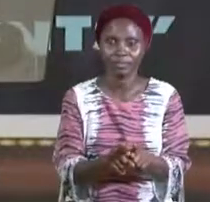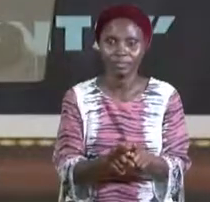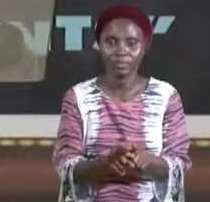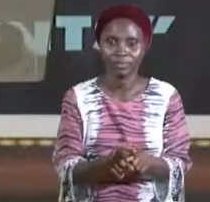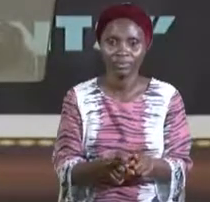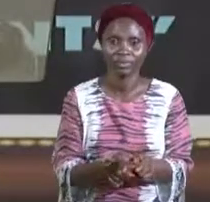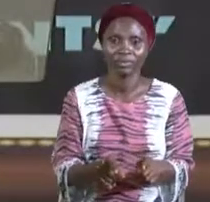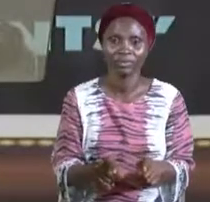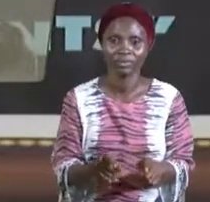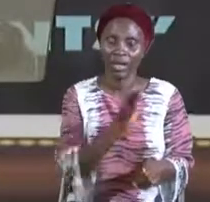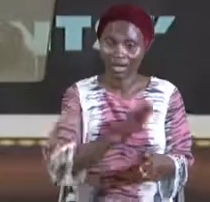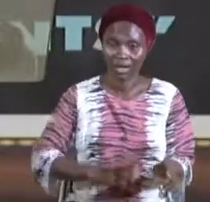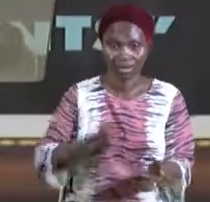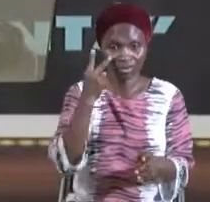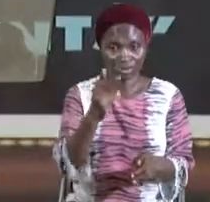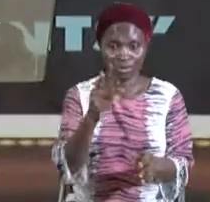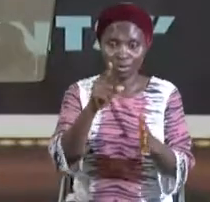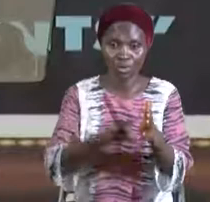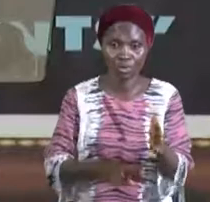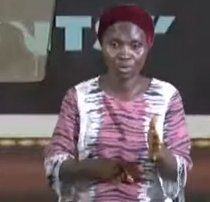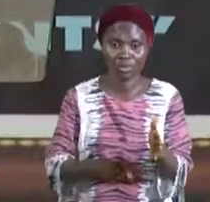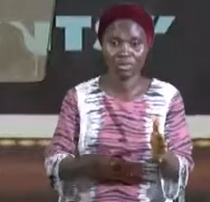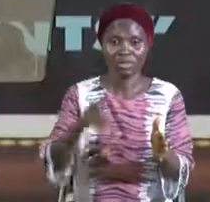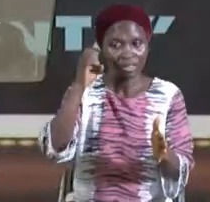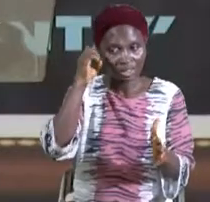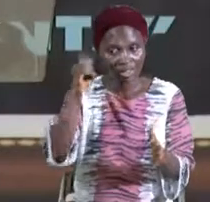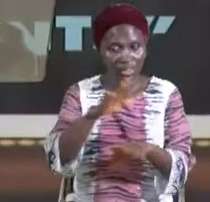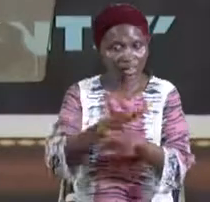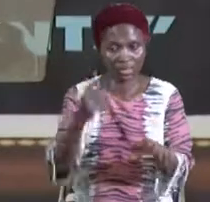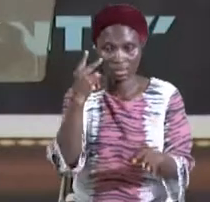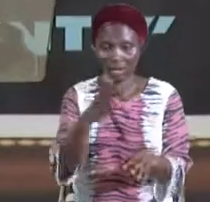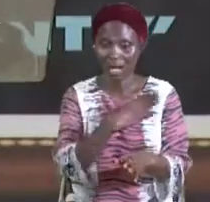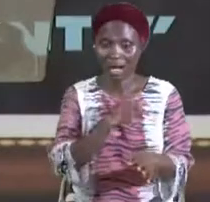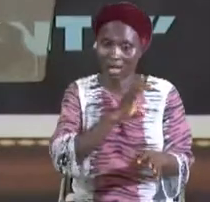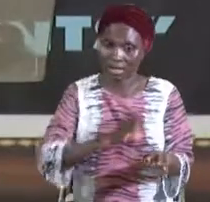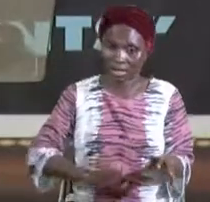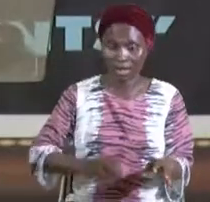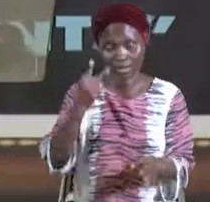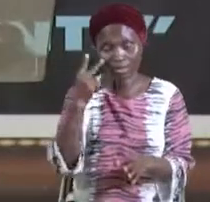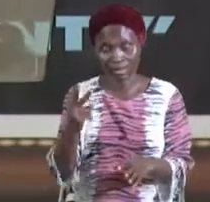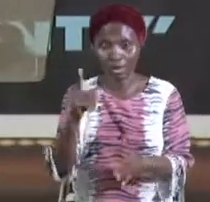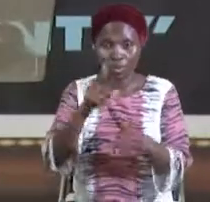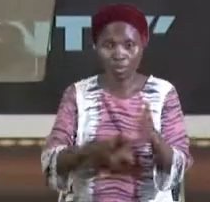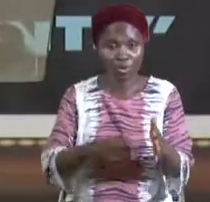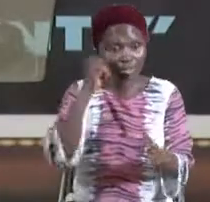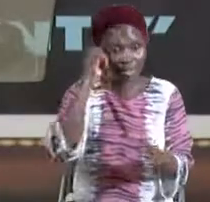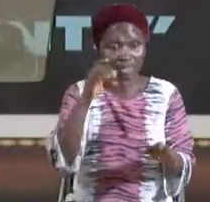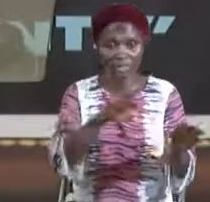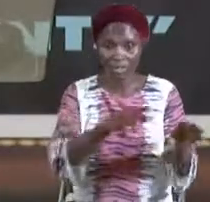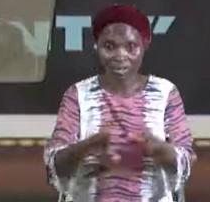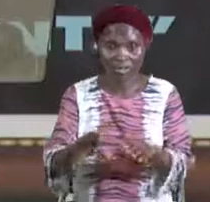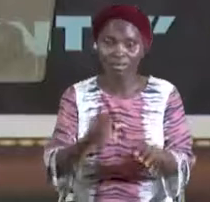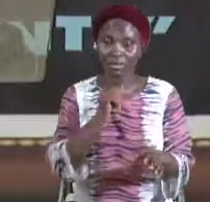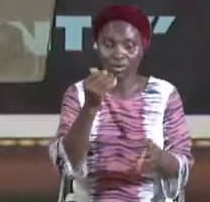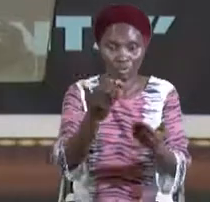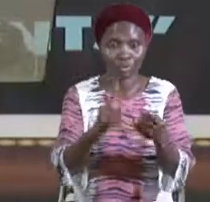Christ, Christ a vu ce qu'il ne voyait pas. Christ a vu ce qu'il ne voulait pas voir. Même